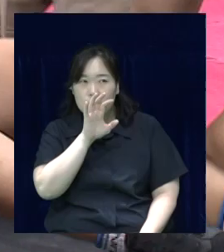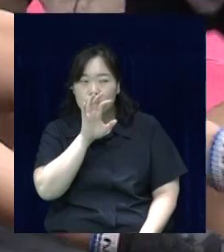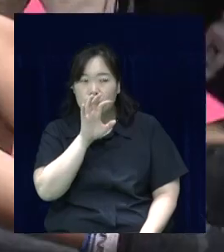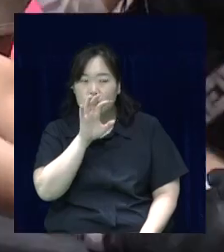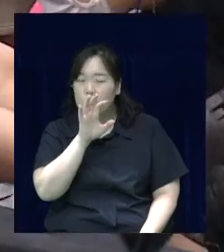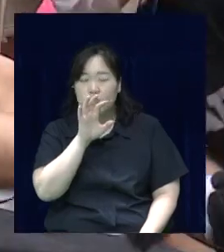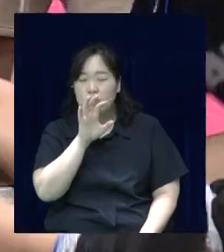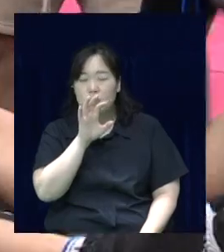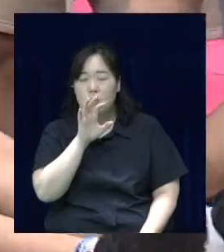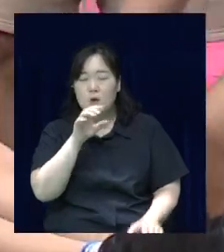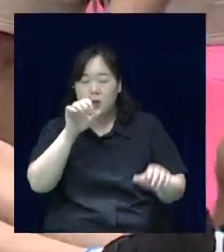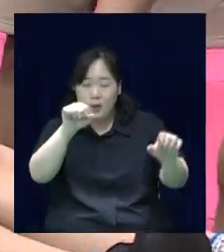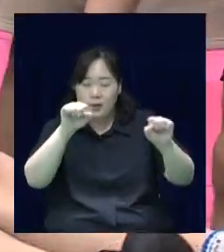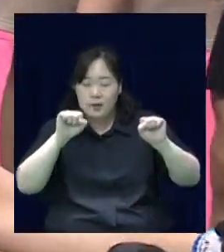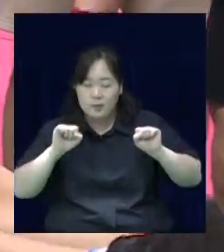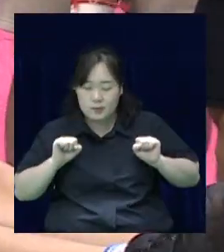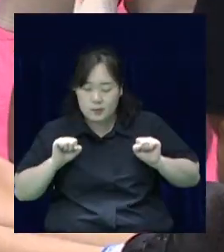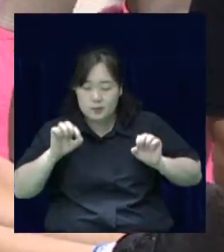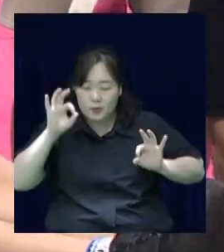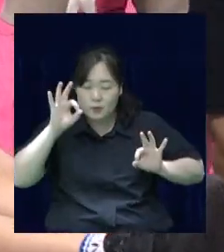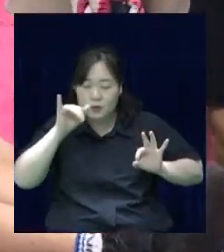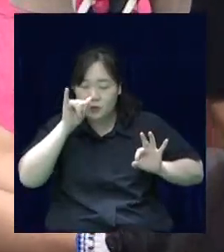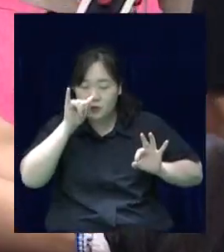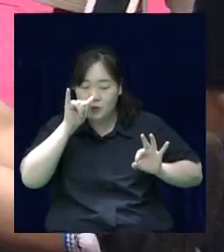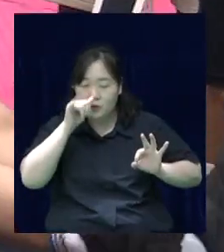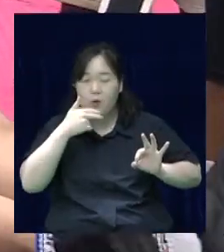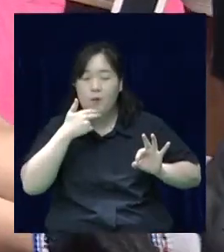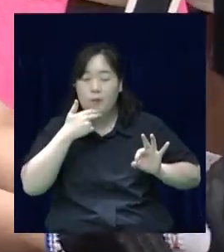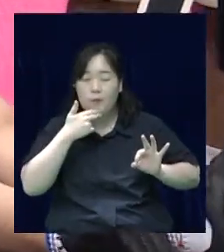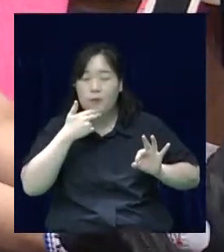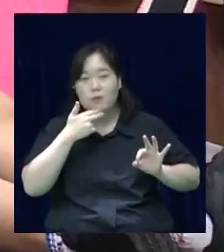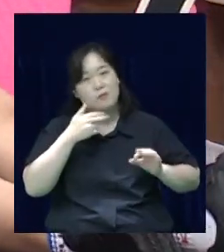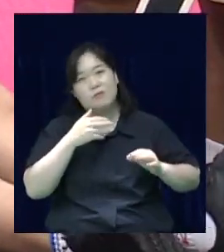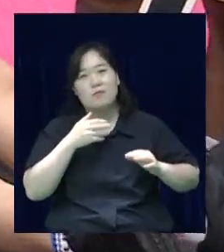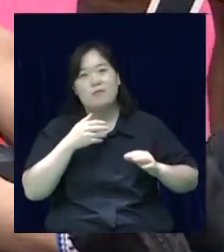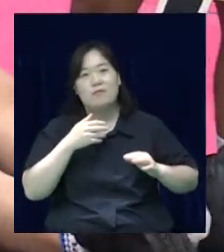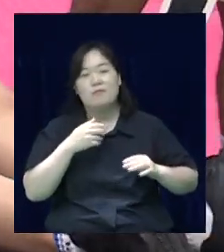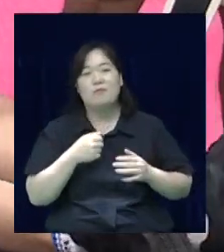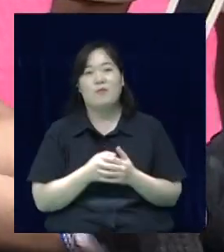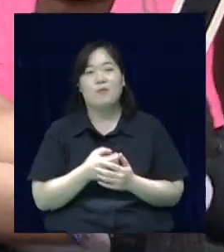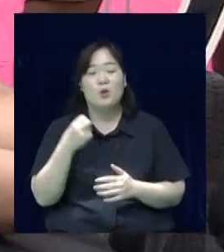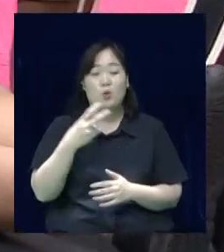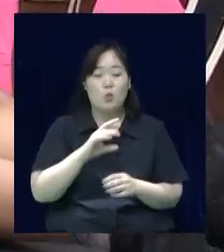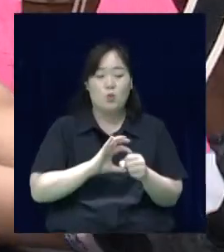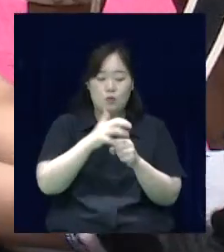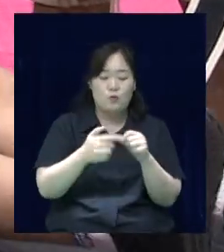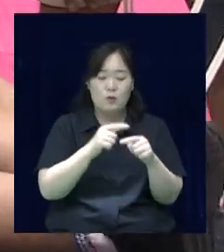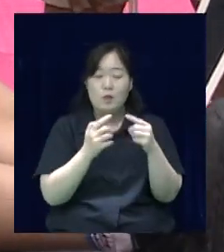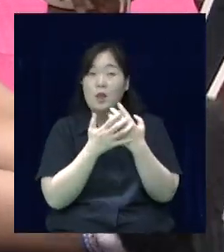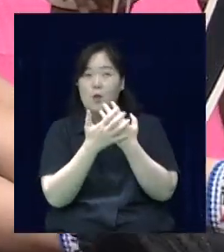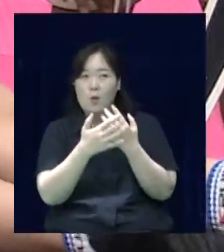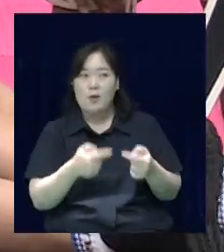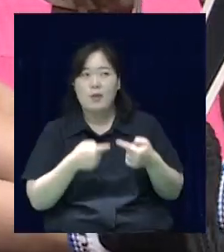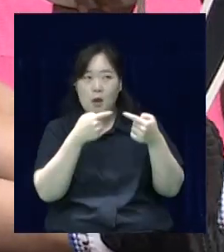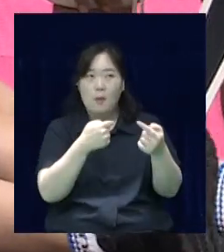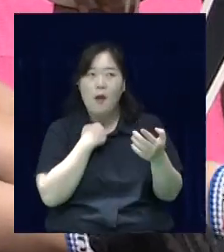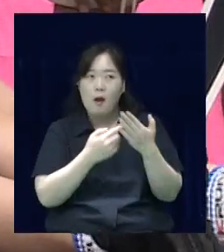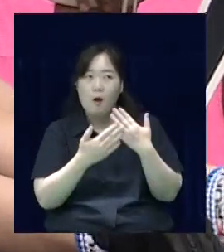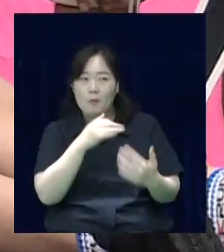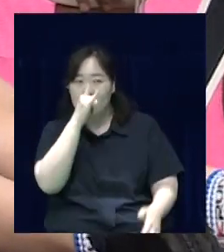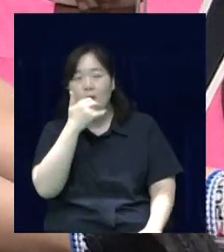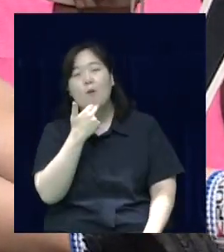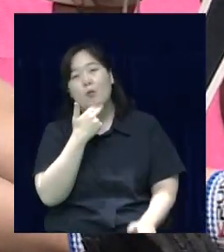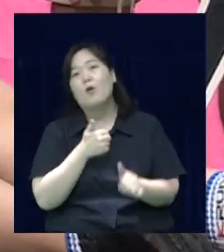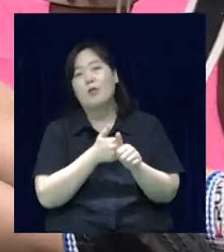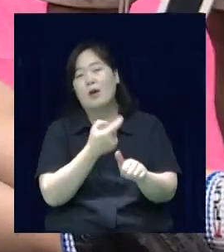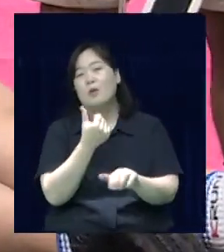예, 그래서 어떤 출전 경험이 많은 선수들 또 국제경기에 출전하는 선수들이 그런 쪽에서 훨씬 유리하다고 보시면 됩니다. 아,